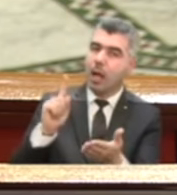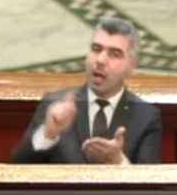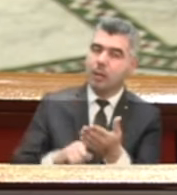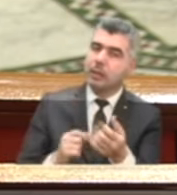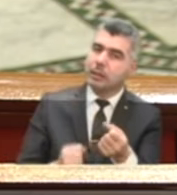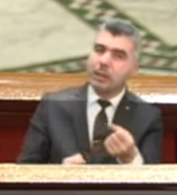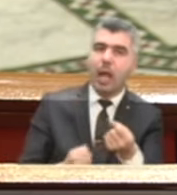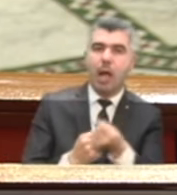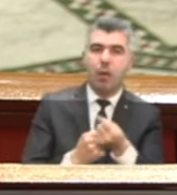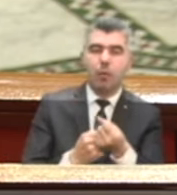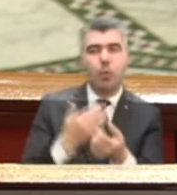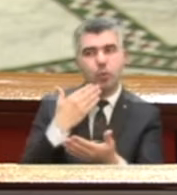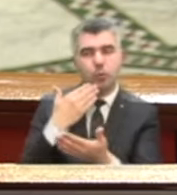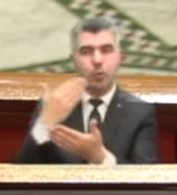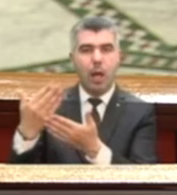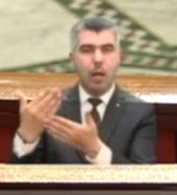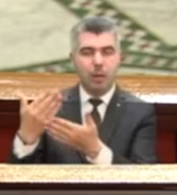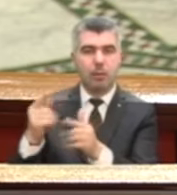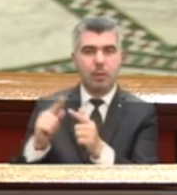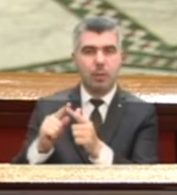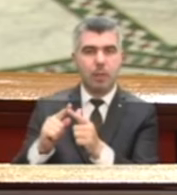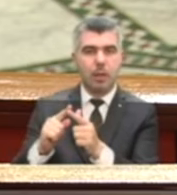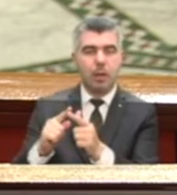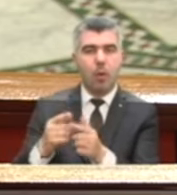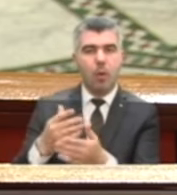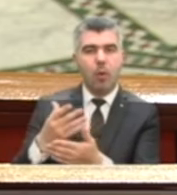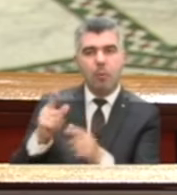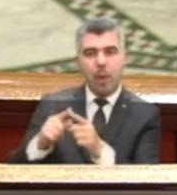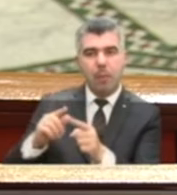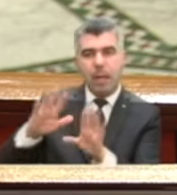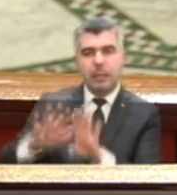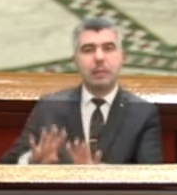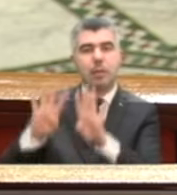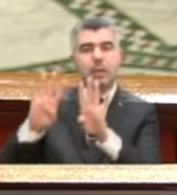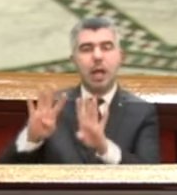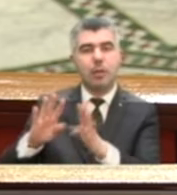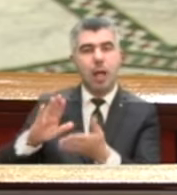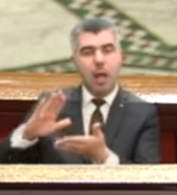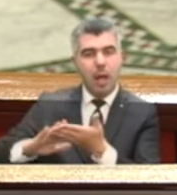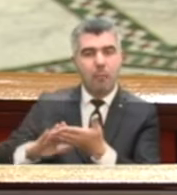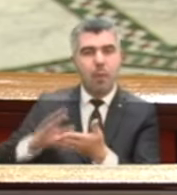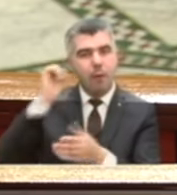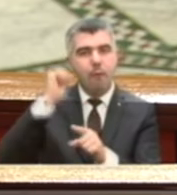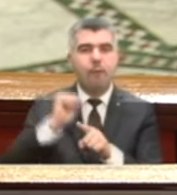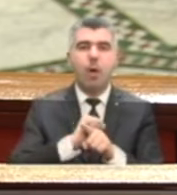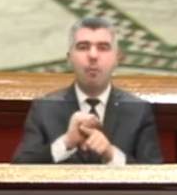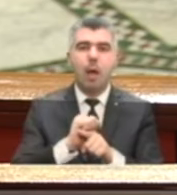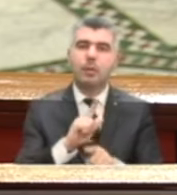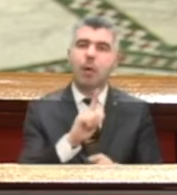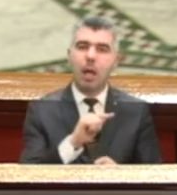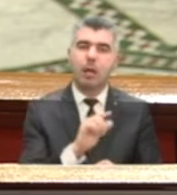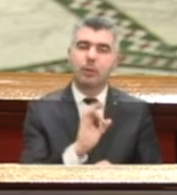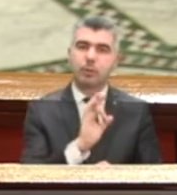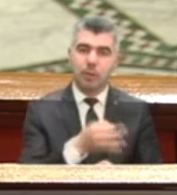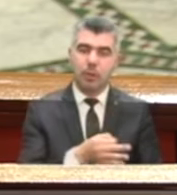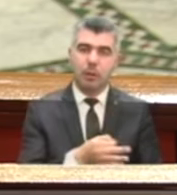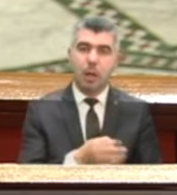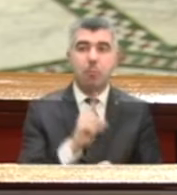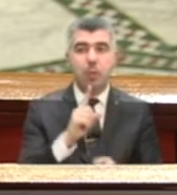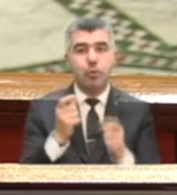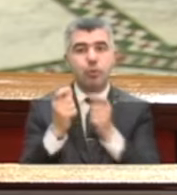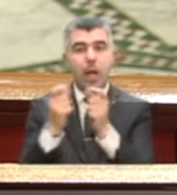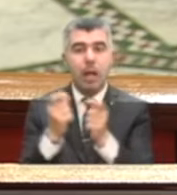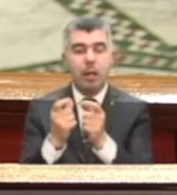نتعاونوا جميع، وكنشكرهم باش هاد الوليدات ملي كيوصلوا 18 سنة كيكون عندهم تكوين، لأن حنا عملنا تكوين، ولكن خاص القطاع